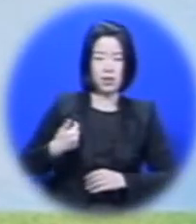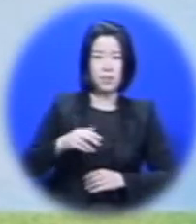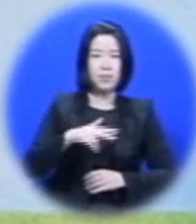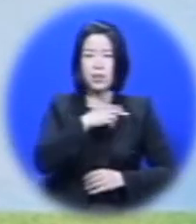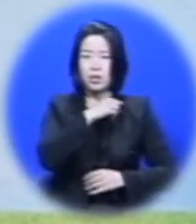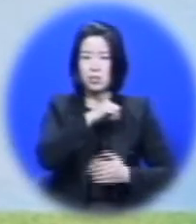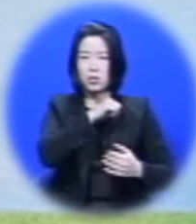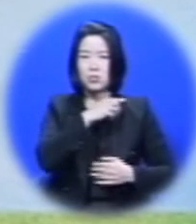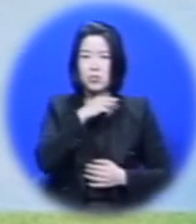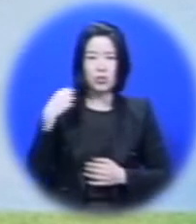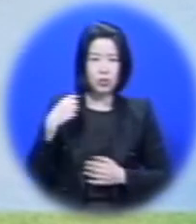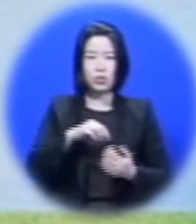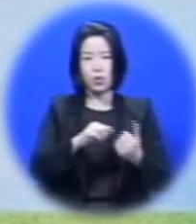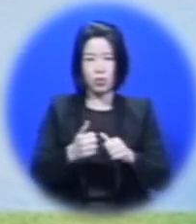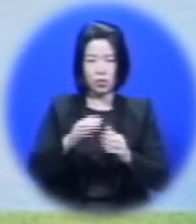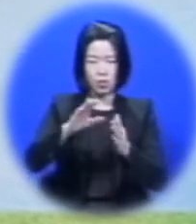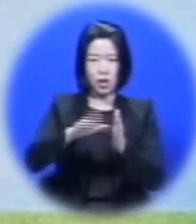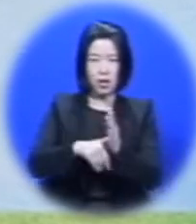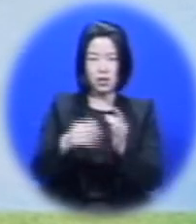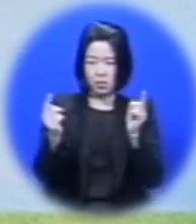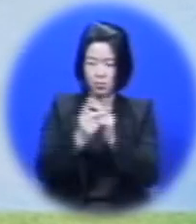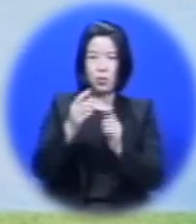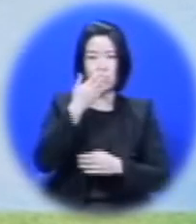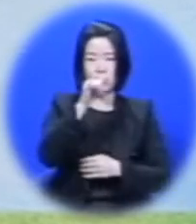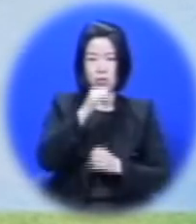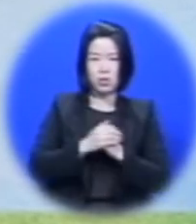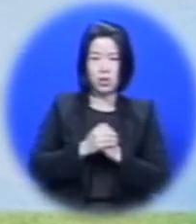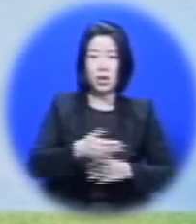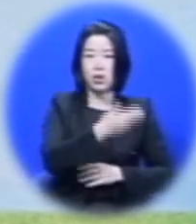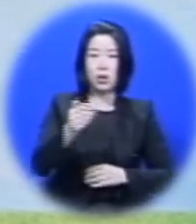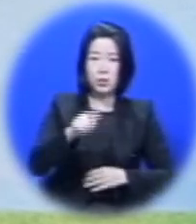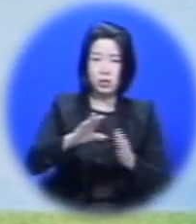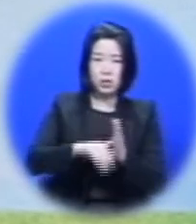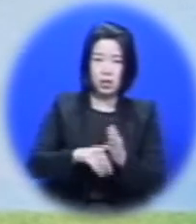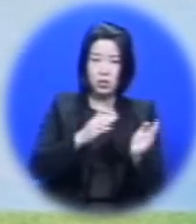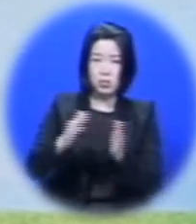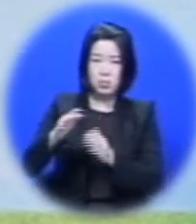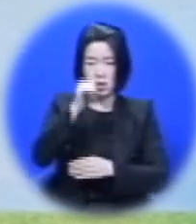순교할 상황이 올 수도 있는 겁니다. 여러분은 그때를 준비하고 계십니까?